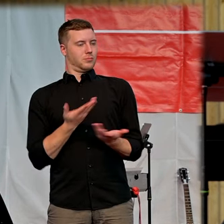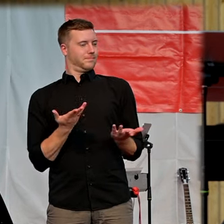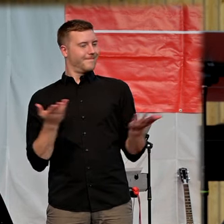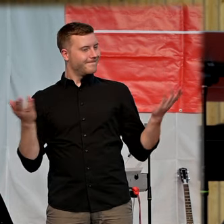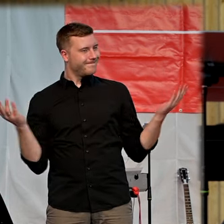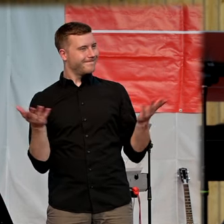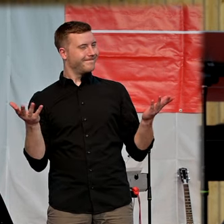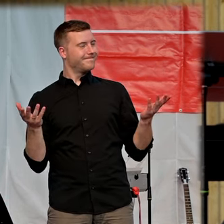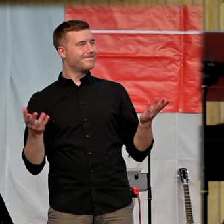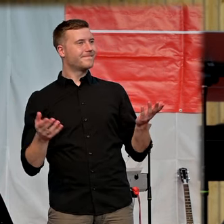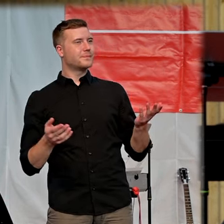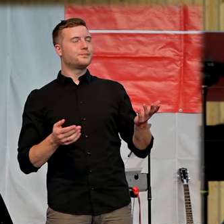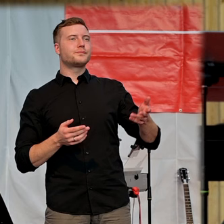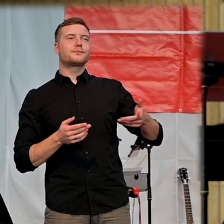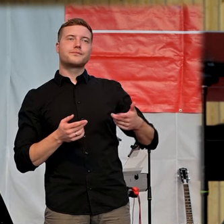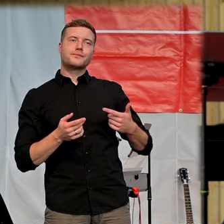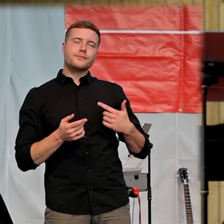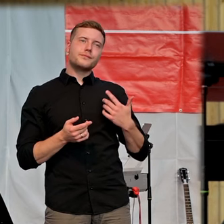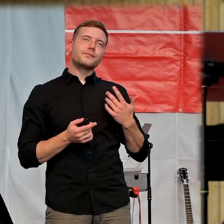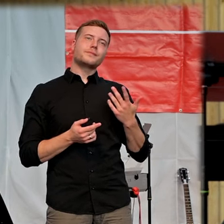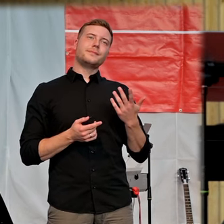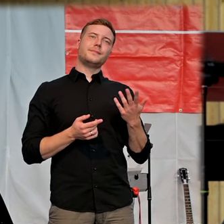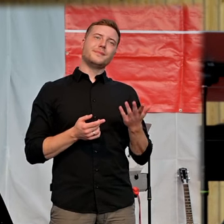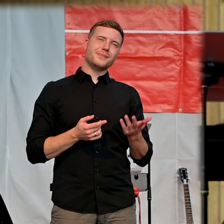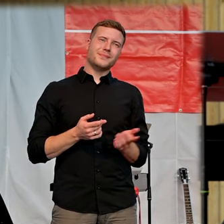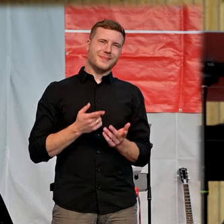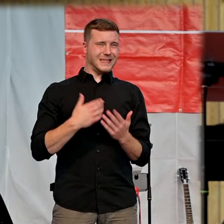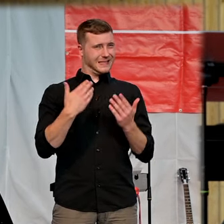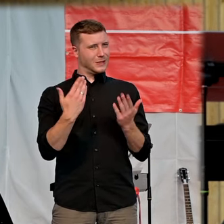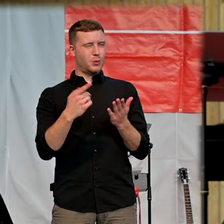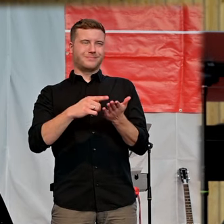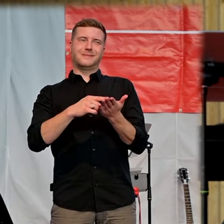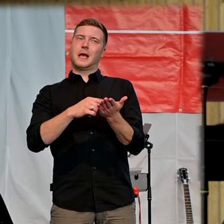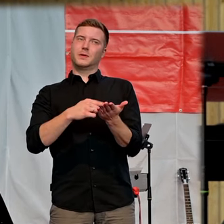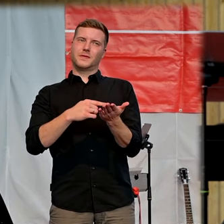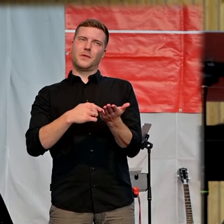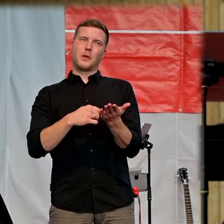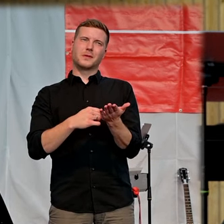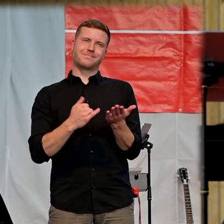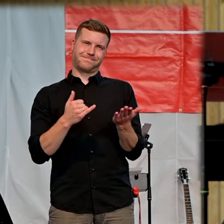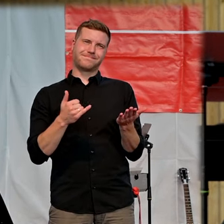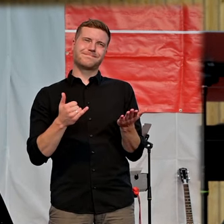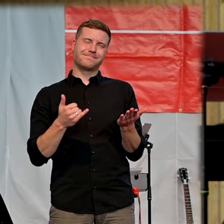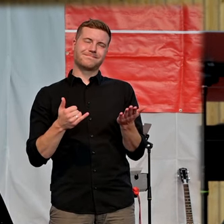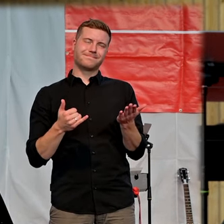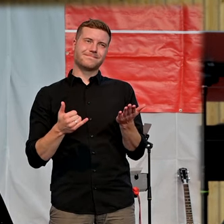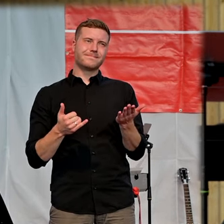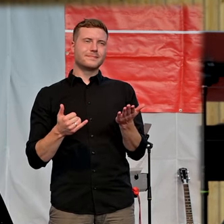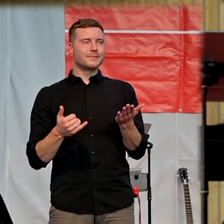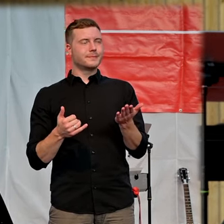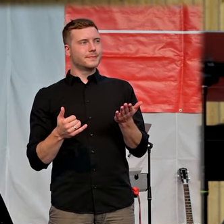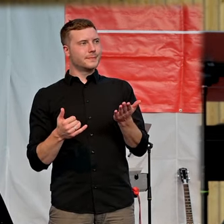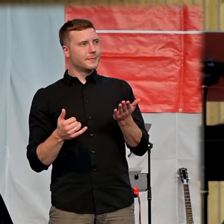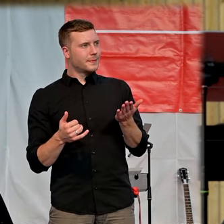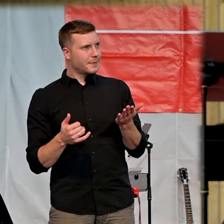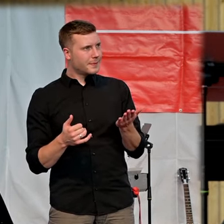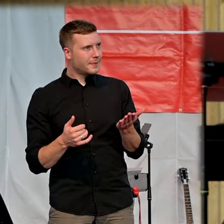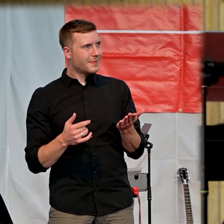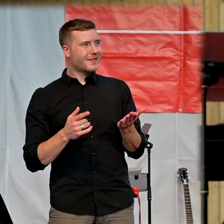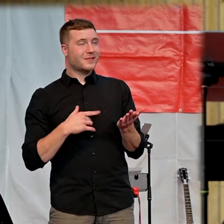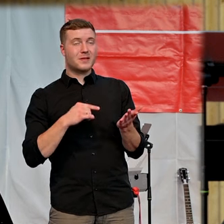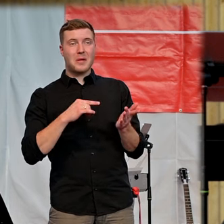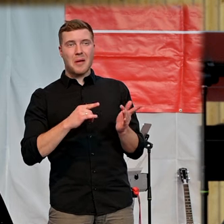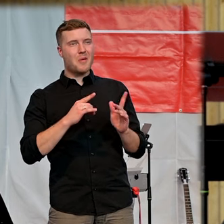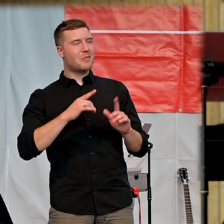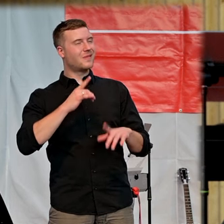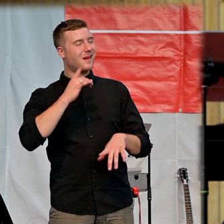Nun, zugegeben, das ist herausfordernd. Das sind komplexe Fragestellungen. Sie sind hochaktuell, aber